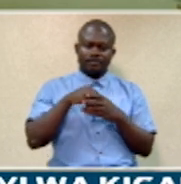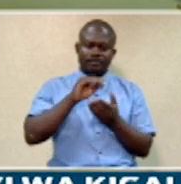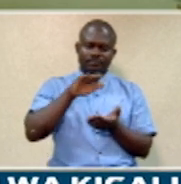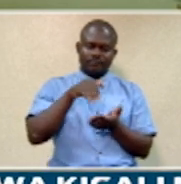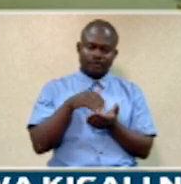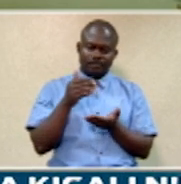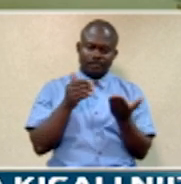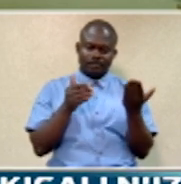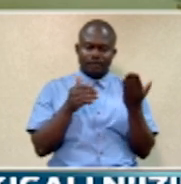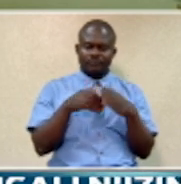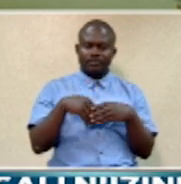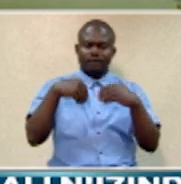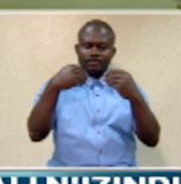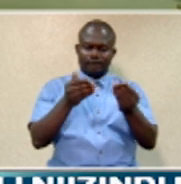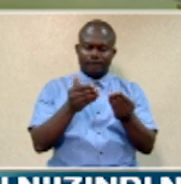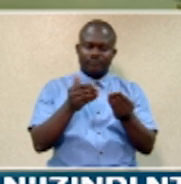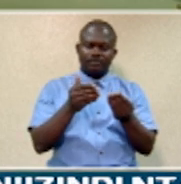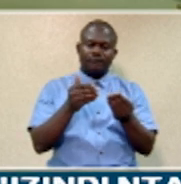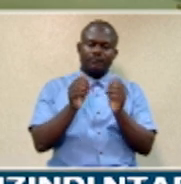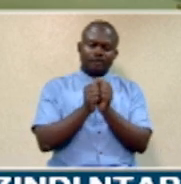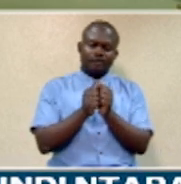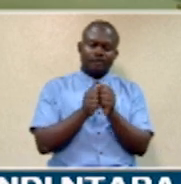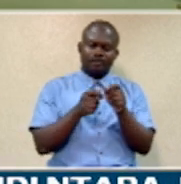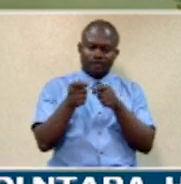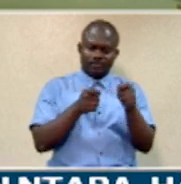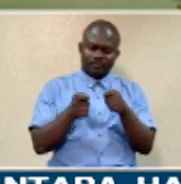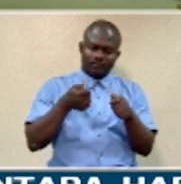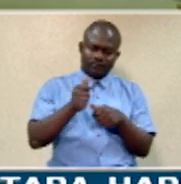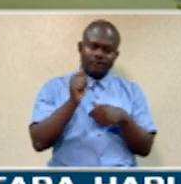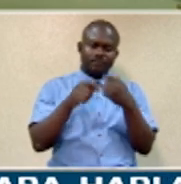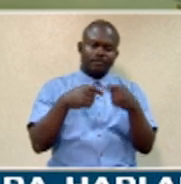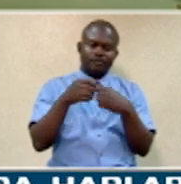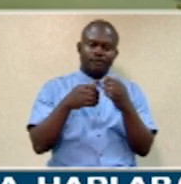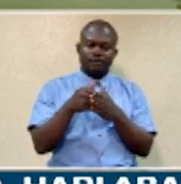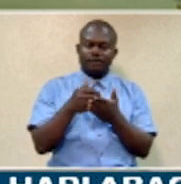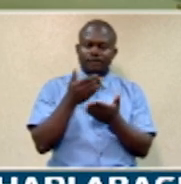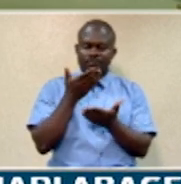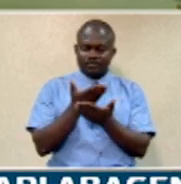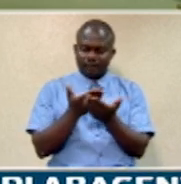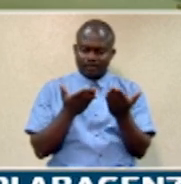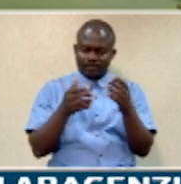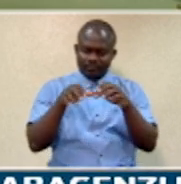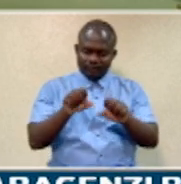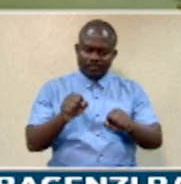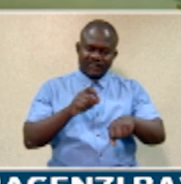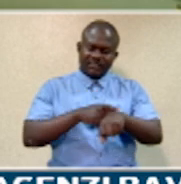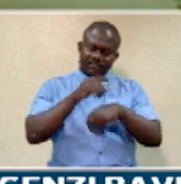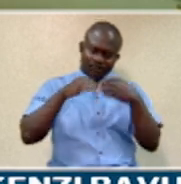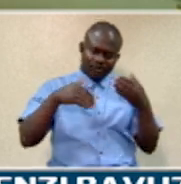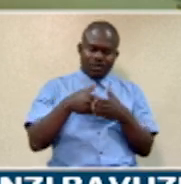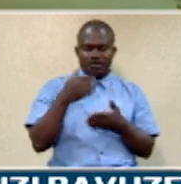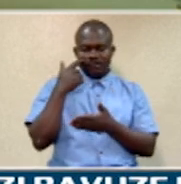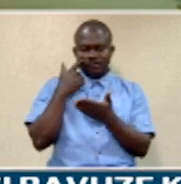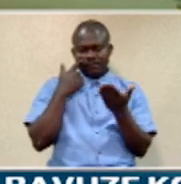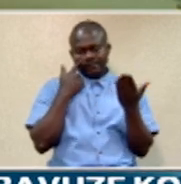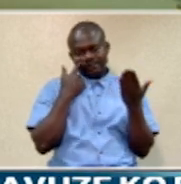mu bigo bitwa serivisi n'ababicunga nibo bazafatwa igihe cya cyose